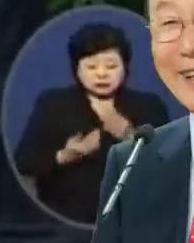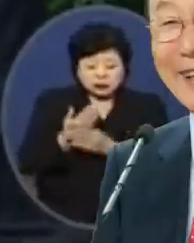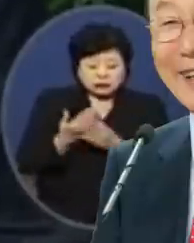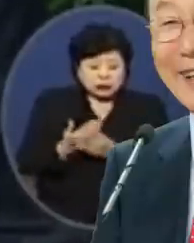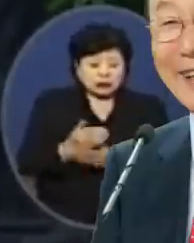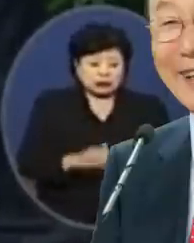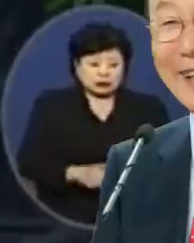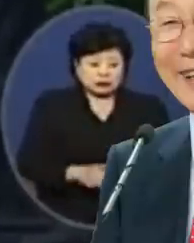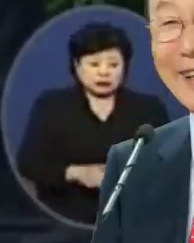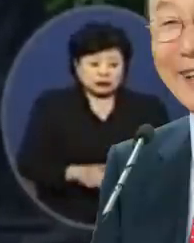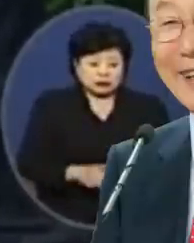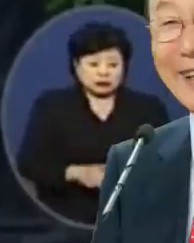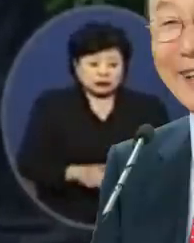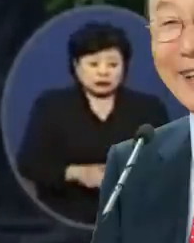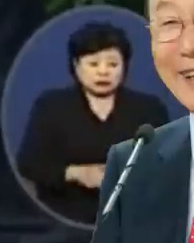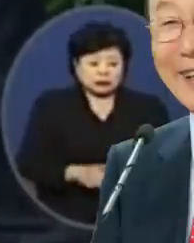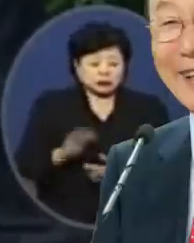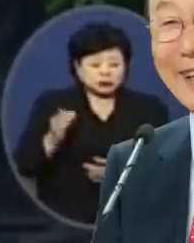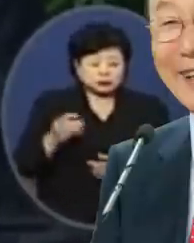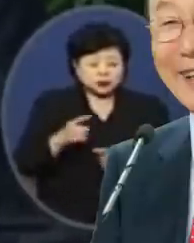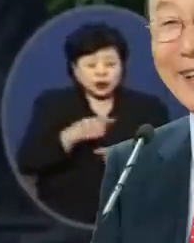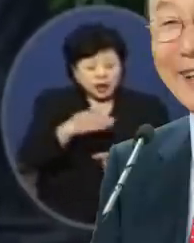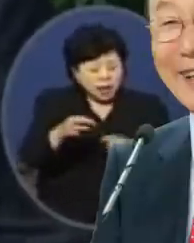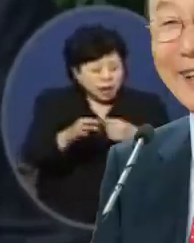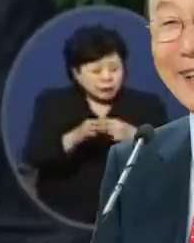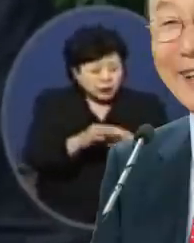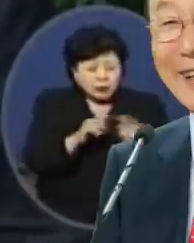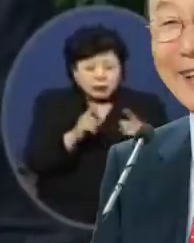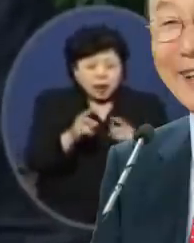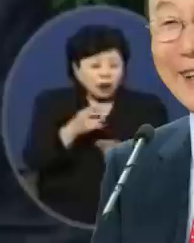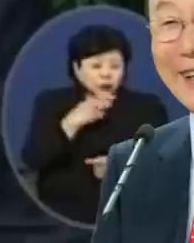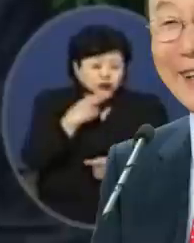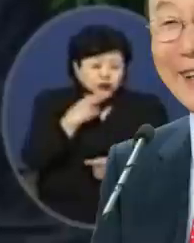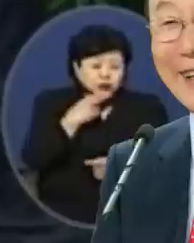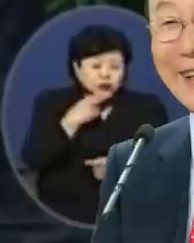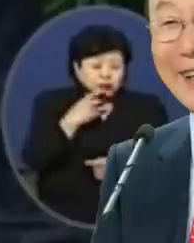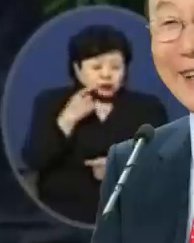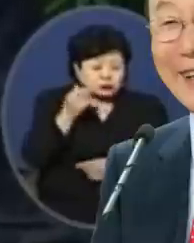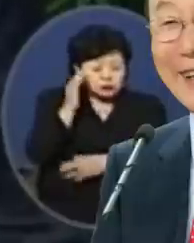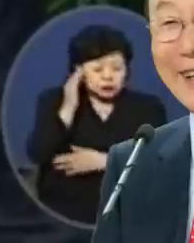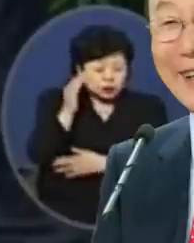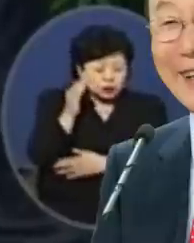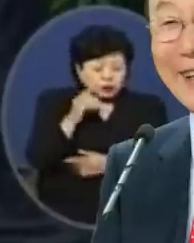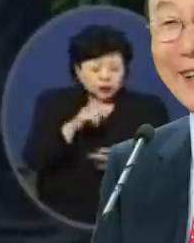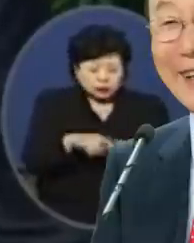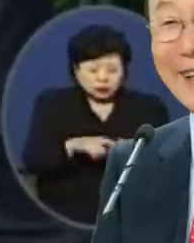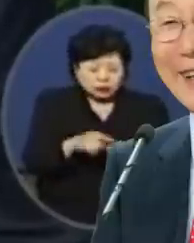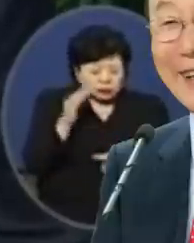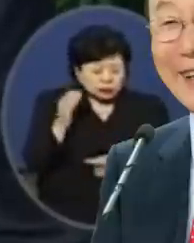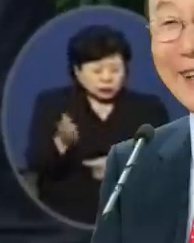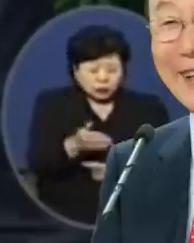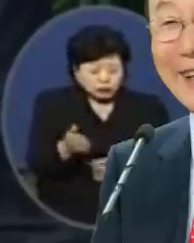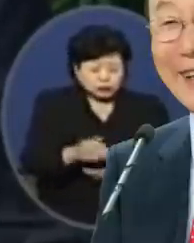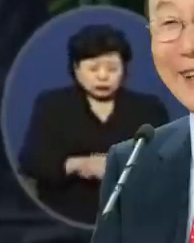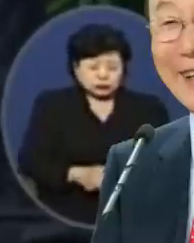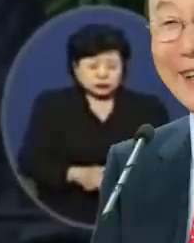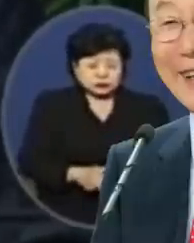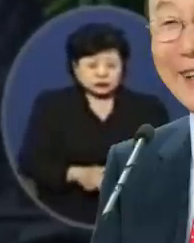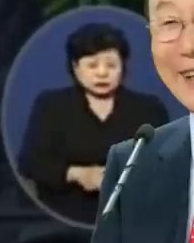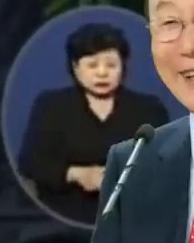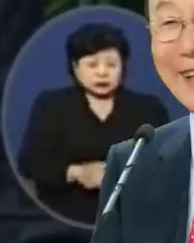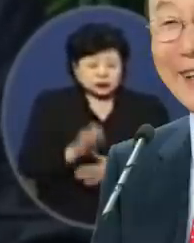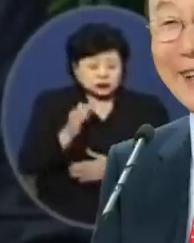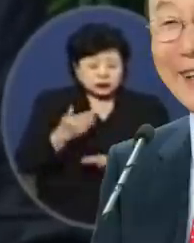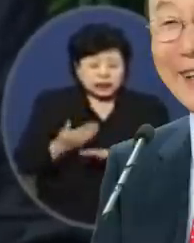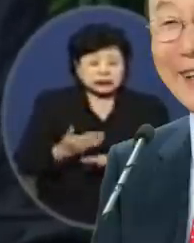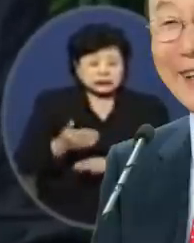일어나는데 요사이는 교회 가면 그 말을 안 하려고 목사님들이 될 수 있으면 그 성경은 피하고